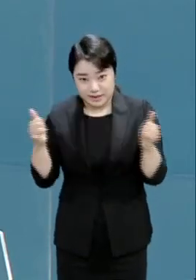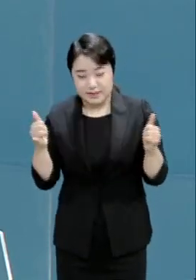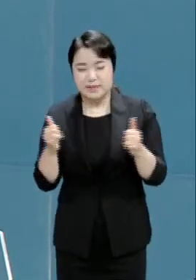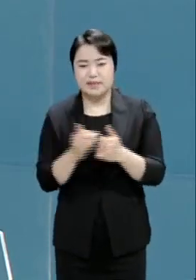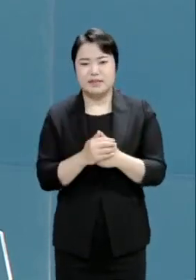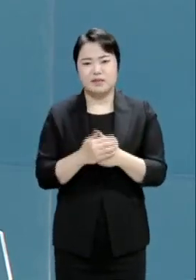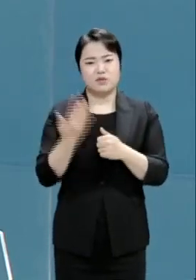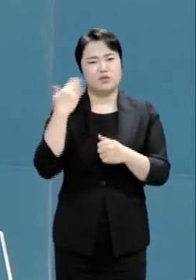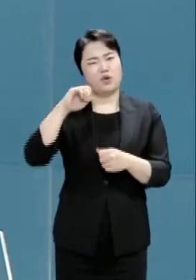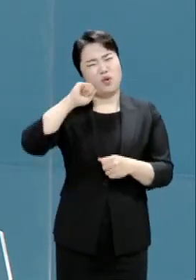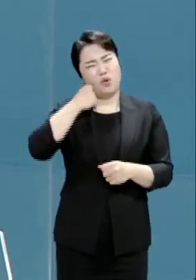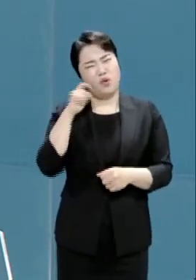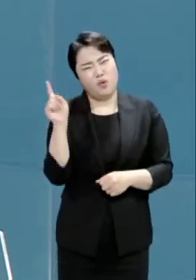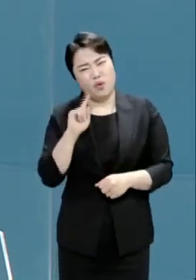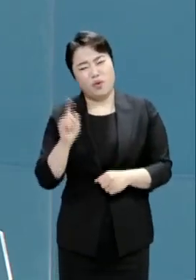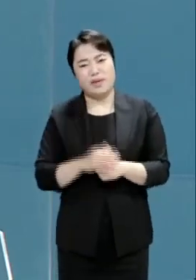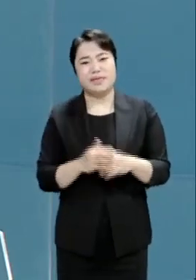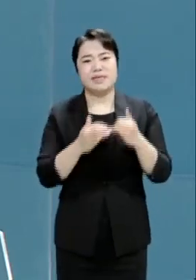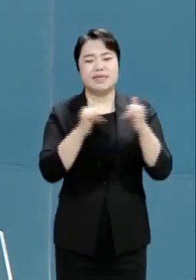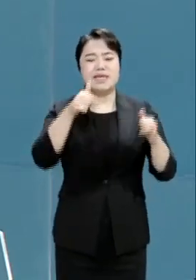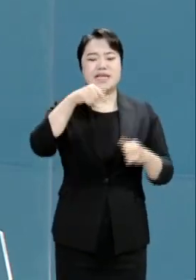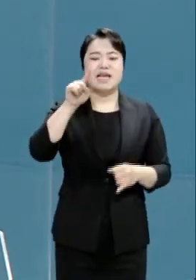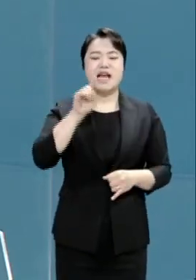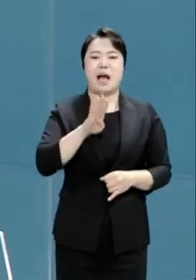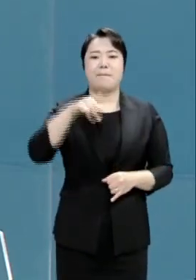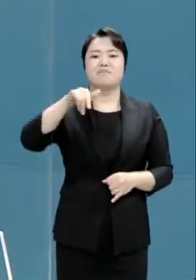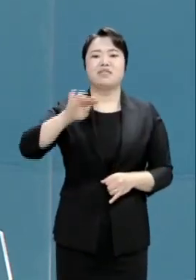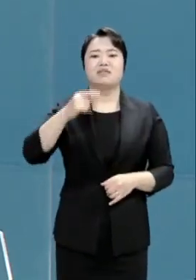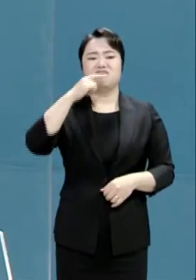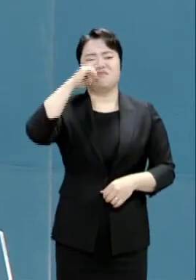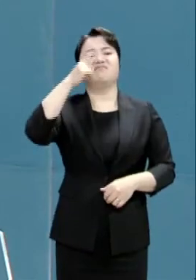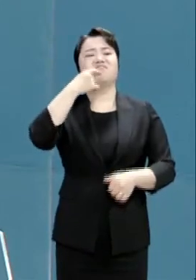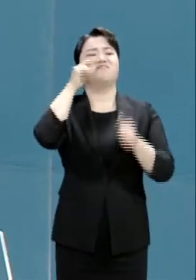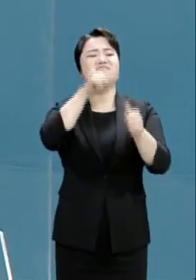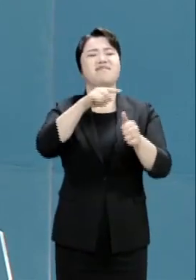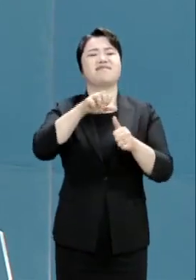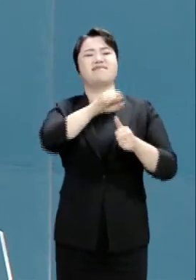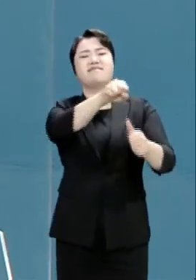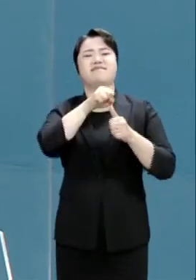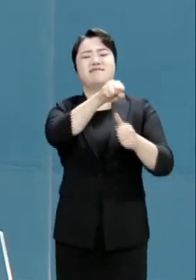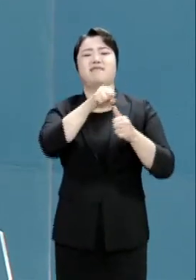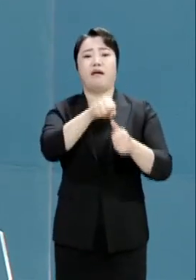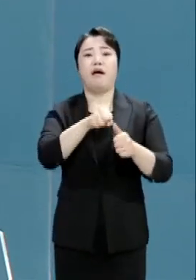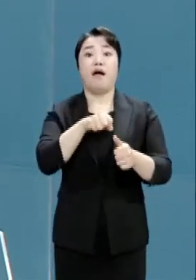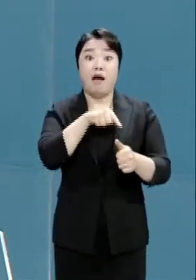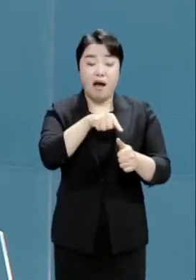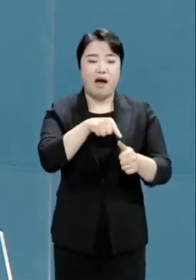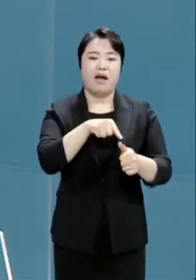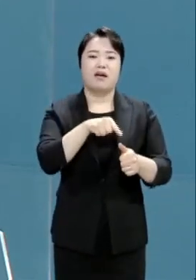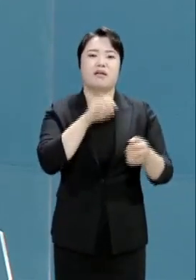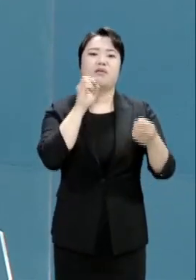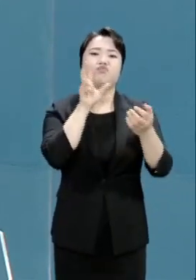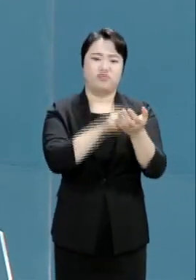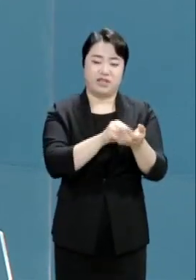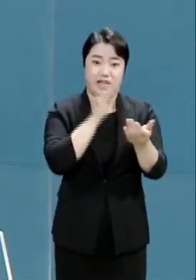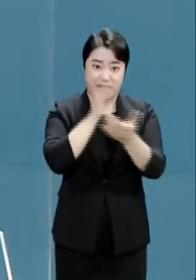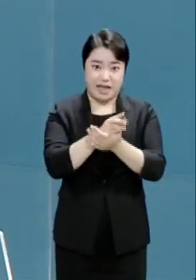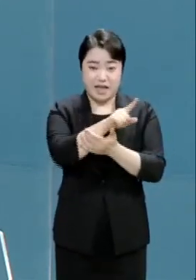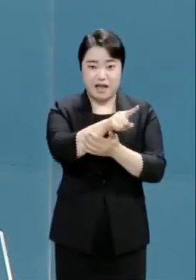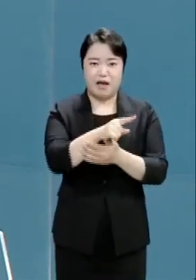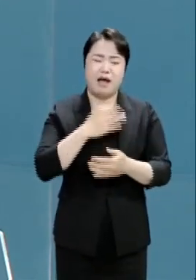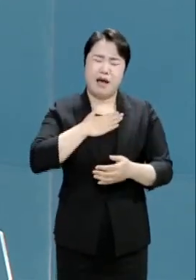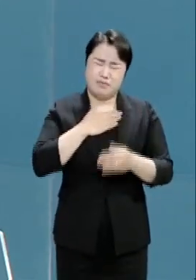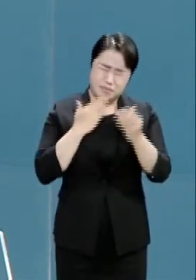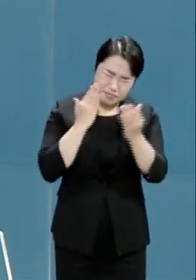어려움을 겪는 것 중에 하나가 주민들의 그 갑질 문제잖아요. 그래서 이제 이런 부분들이 최근에 이제 법제화도 되고 그랬는데 이제 감정 노동에 대한 보호도 있고